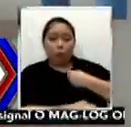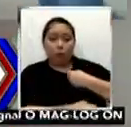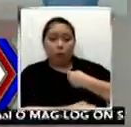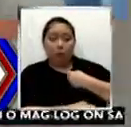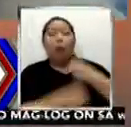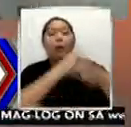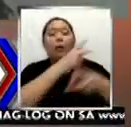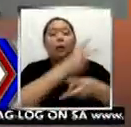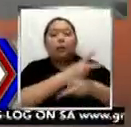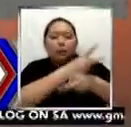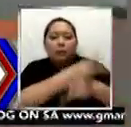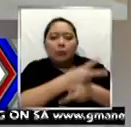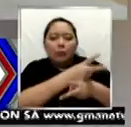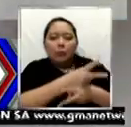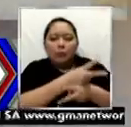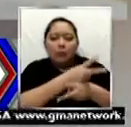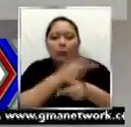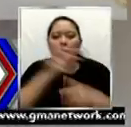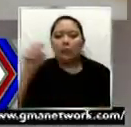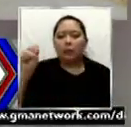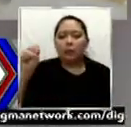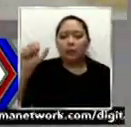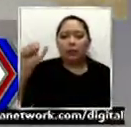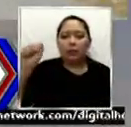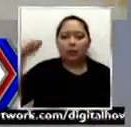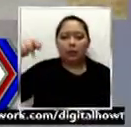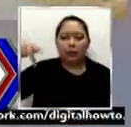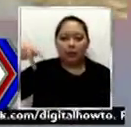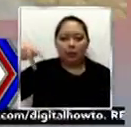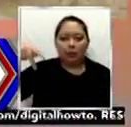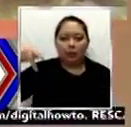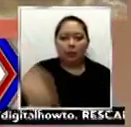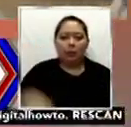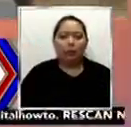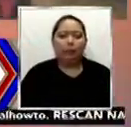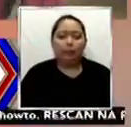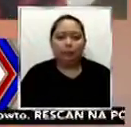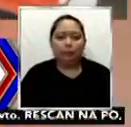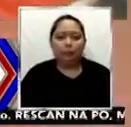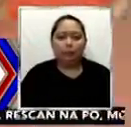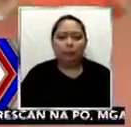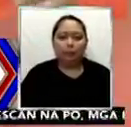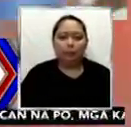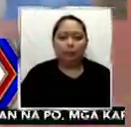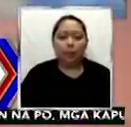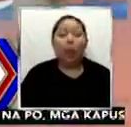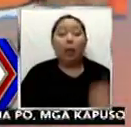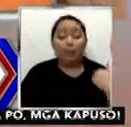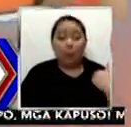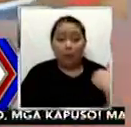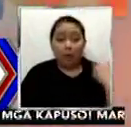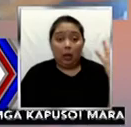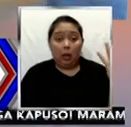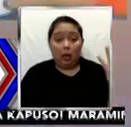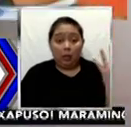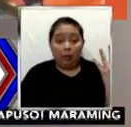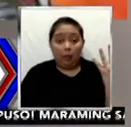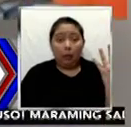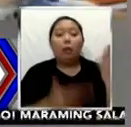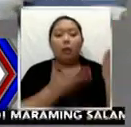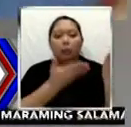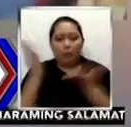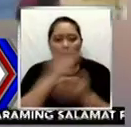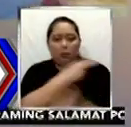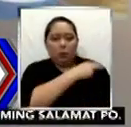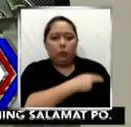Program. Naka-quarantine din kasi ang Sulu dahil sa banta ng COVID-19. Apat pa nilang kasamahan ang naisugod sa ospital at stable na ang